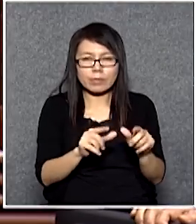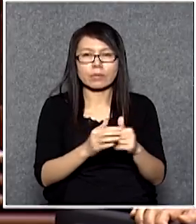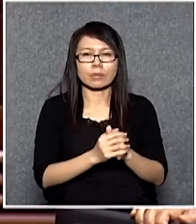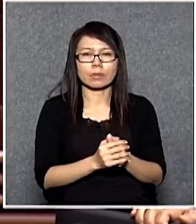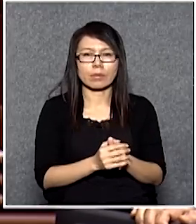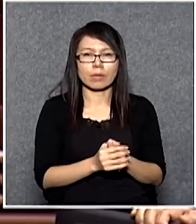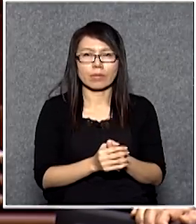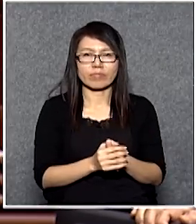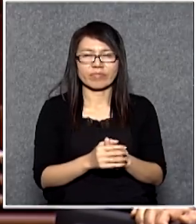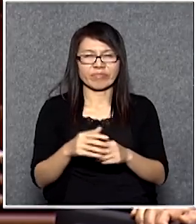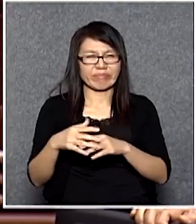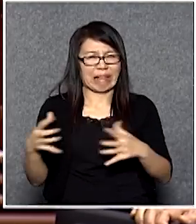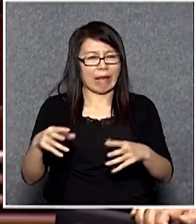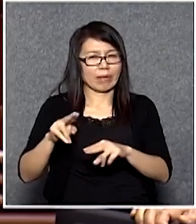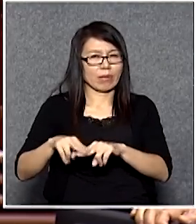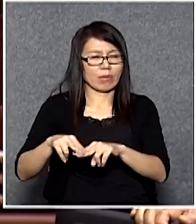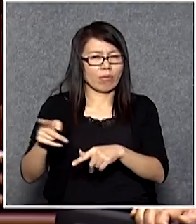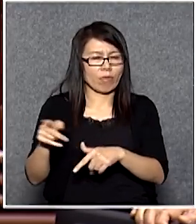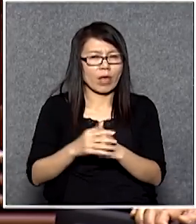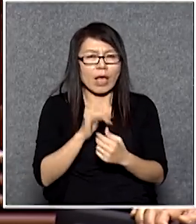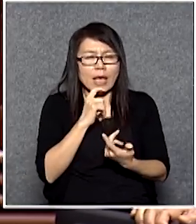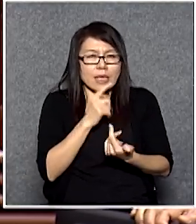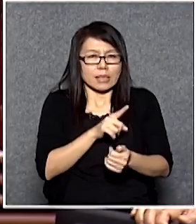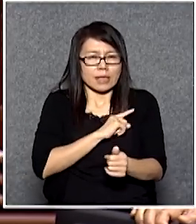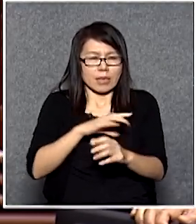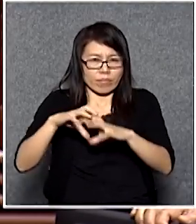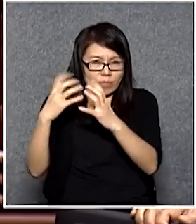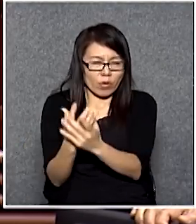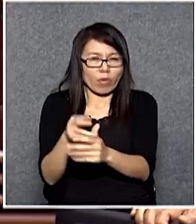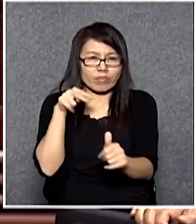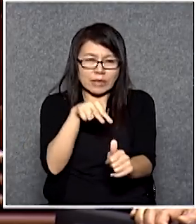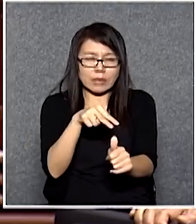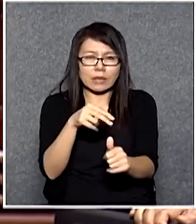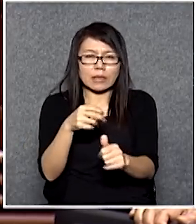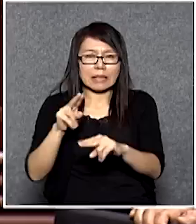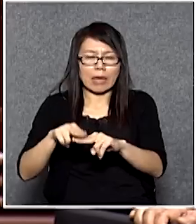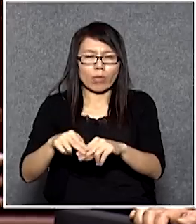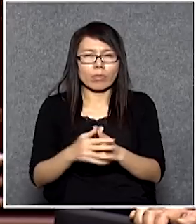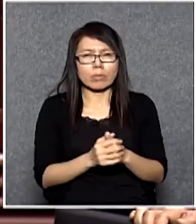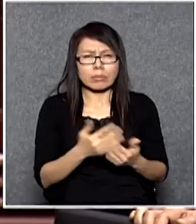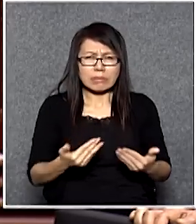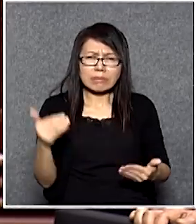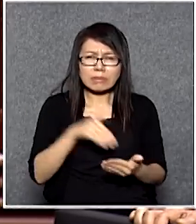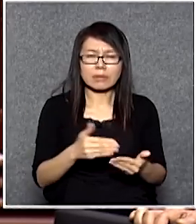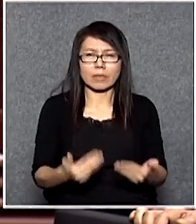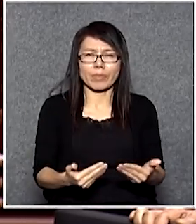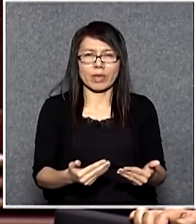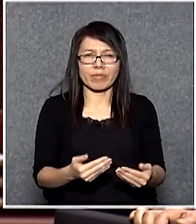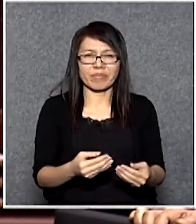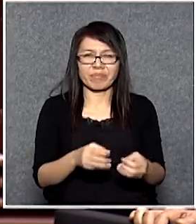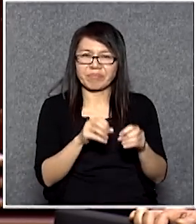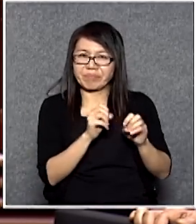泱泱大國作為治國的大黨，今日可以背信棄